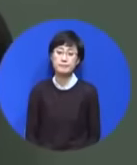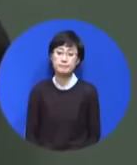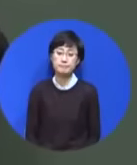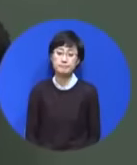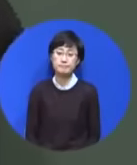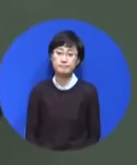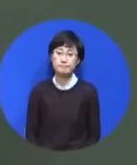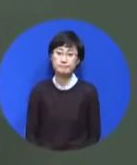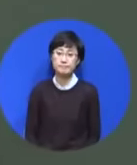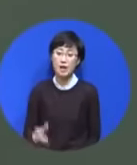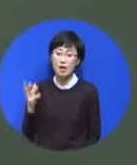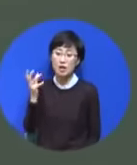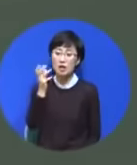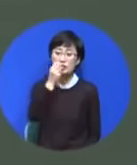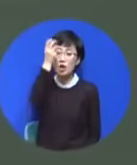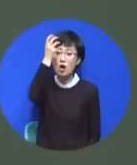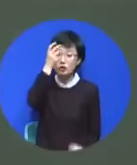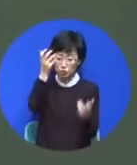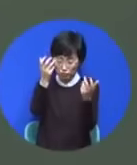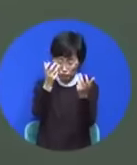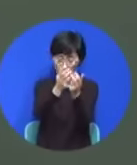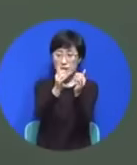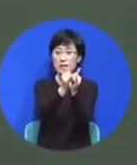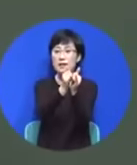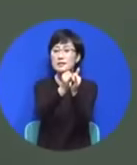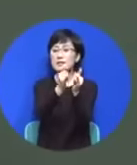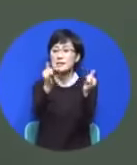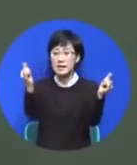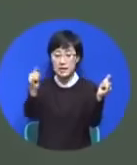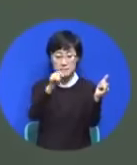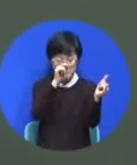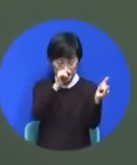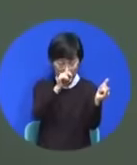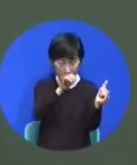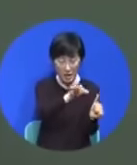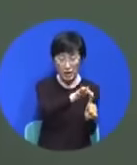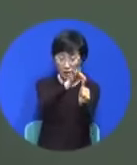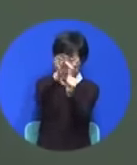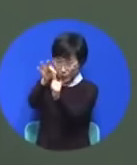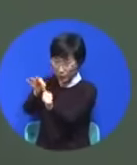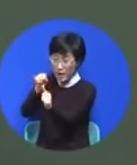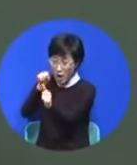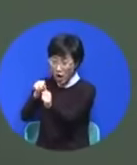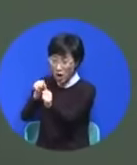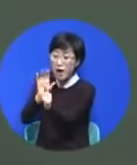통하여의 람을 통여 하나님께서는 세복